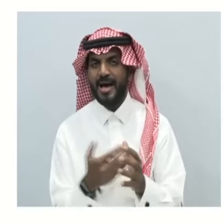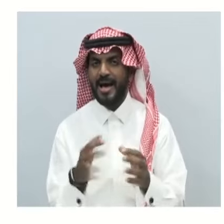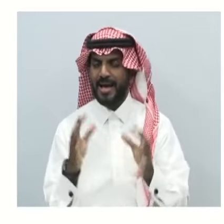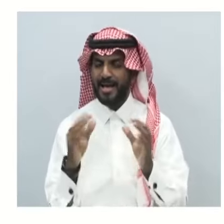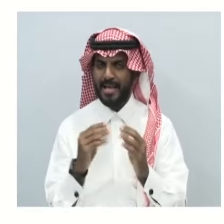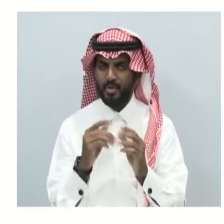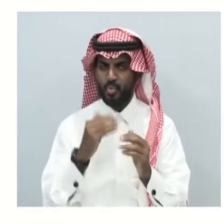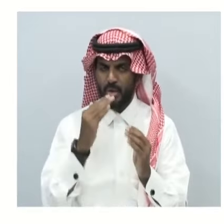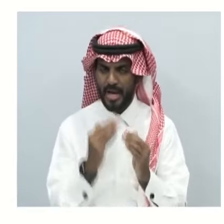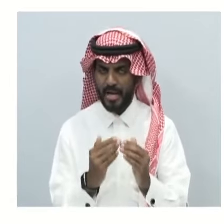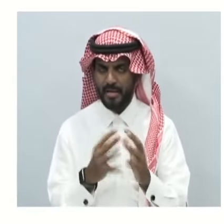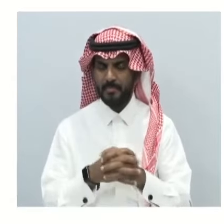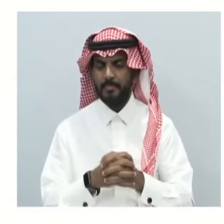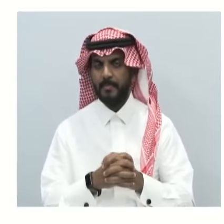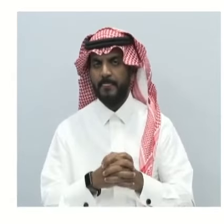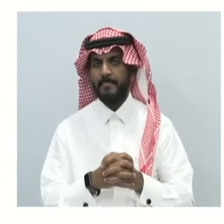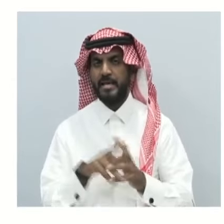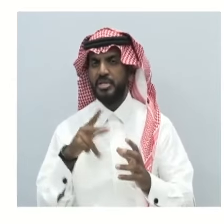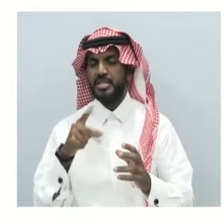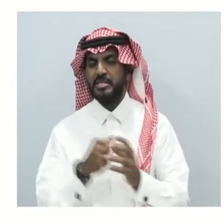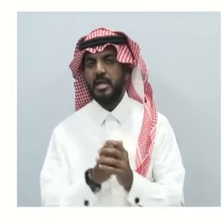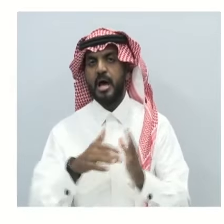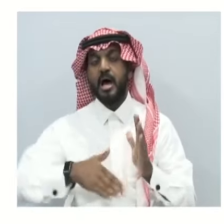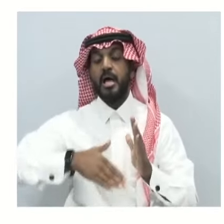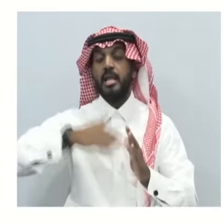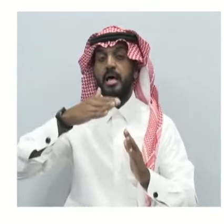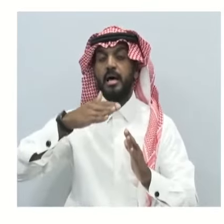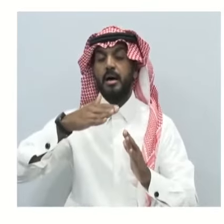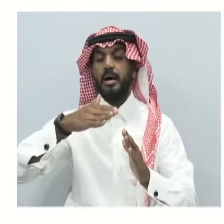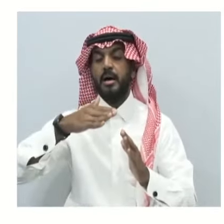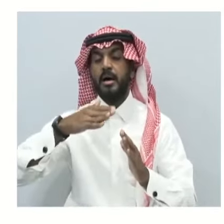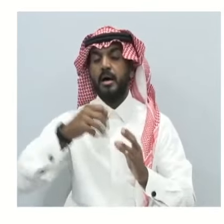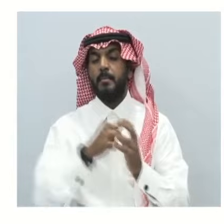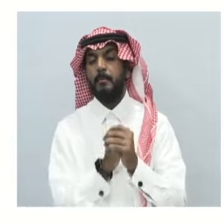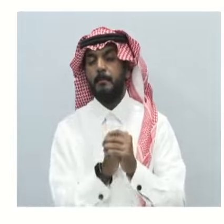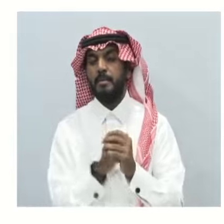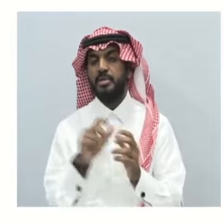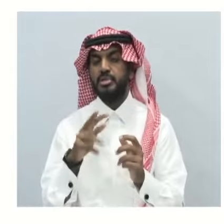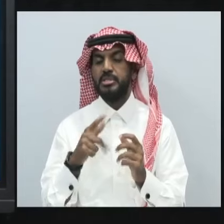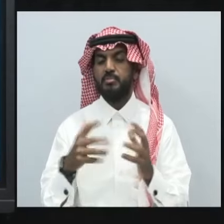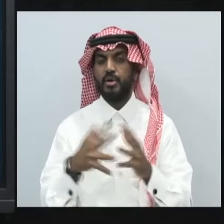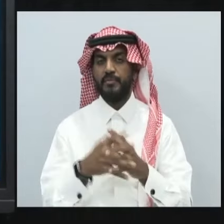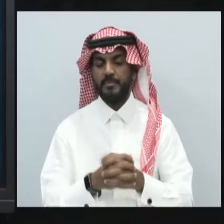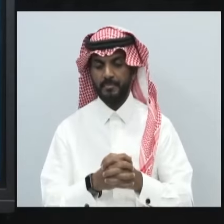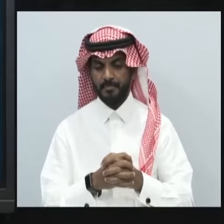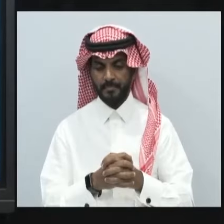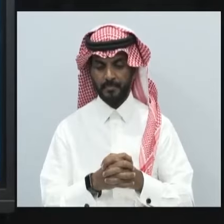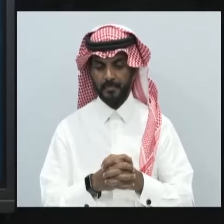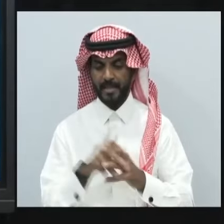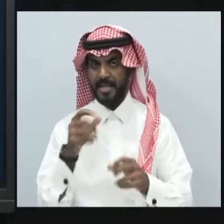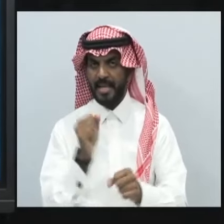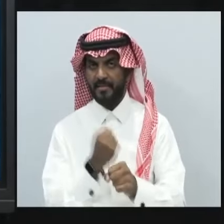المد العالي ويكون الجزر اعلى من الجزر همم المنخفض اذن خلال هذه